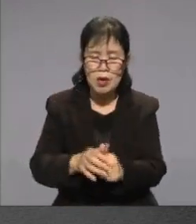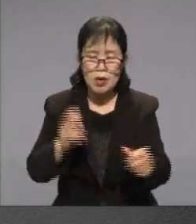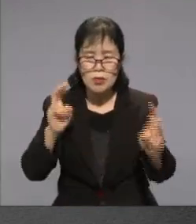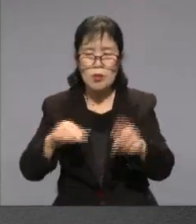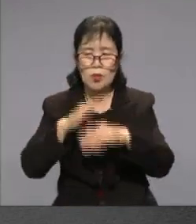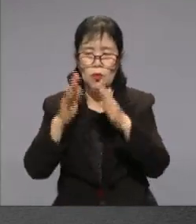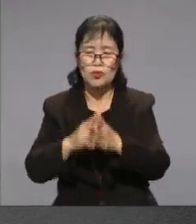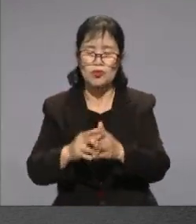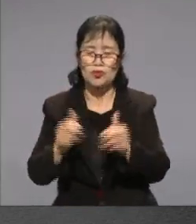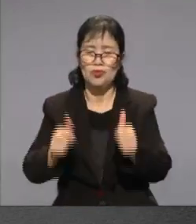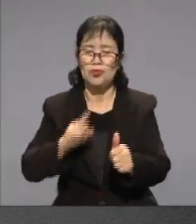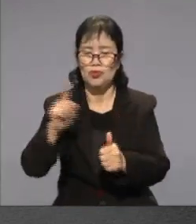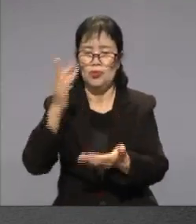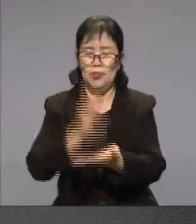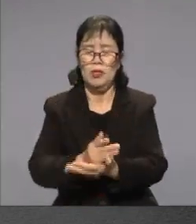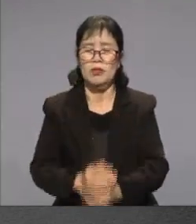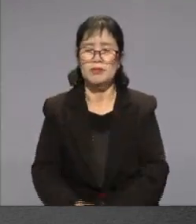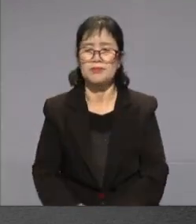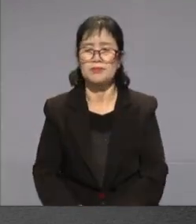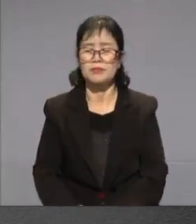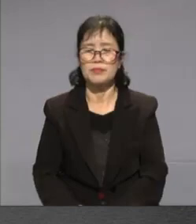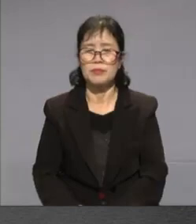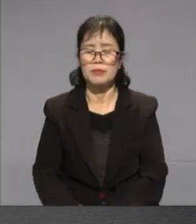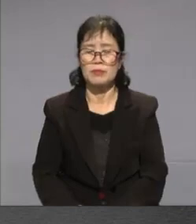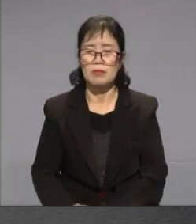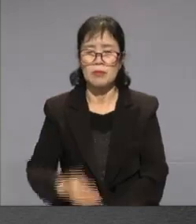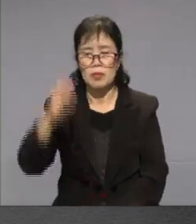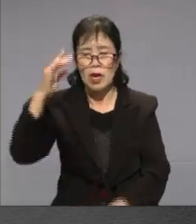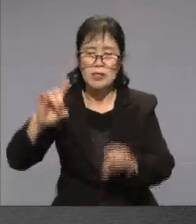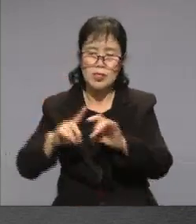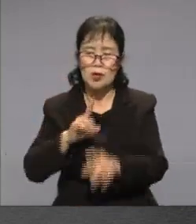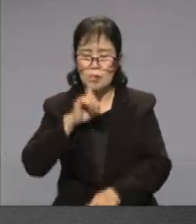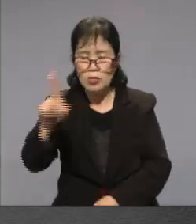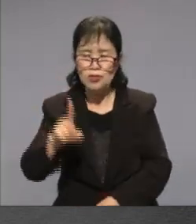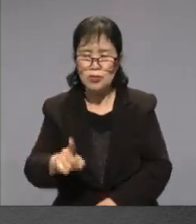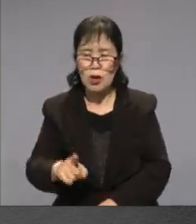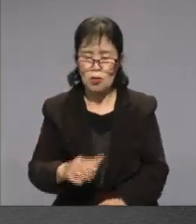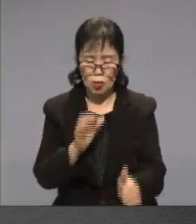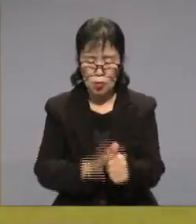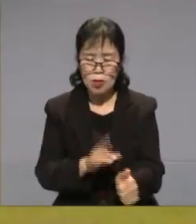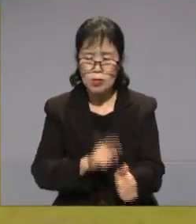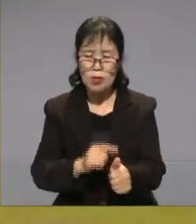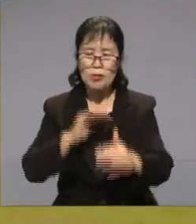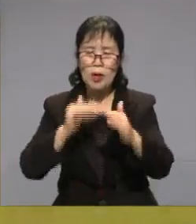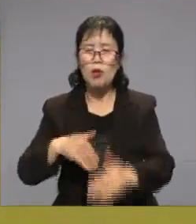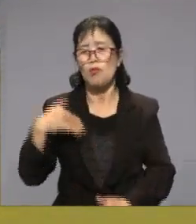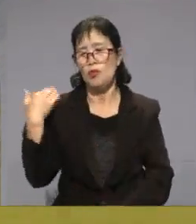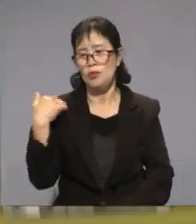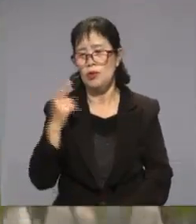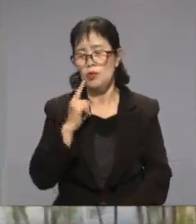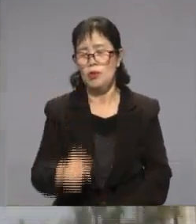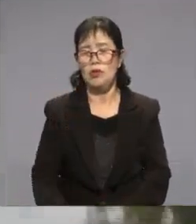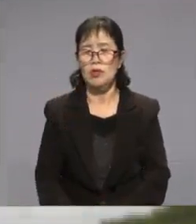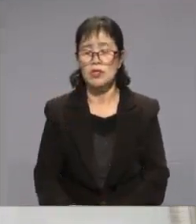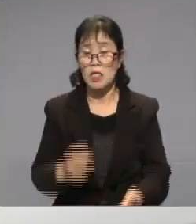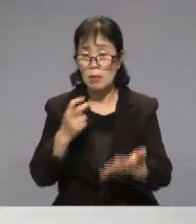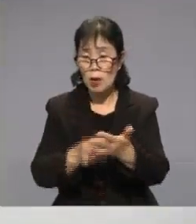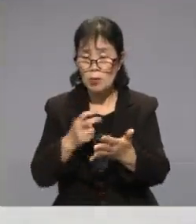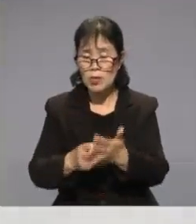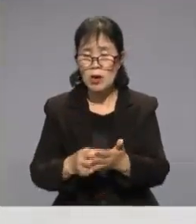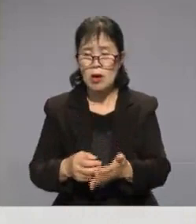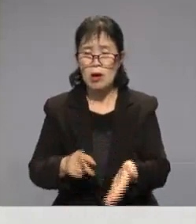했습니다 한전은 발주자 사업자는 내용을 몰라서라는 이유였습니다 현행법상 건설공사